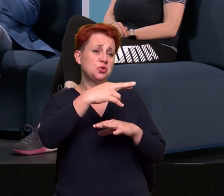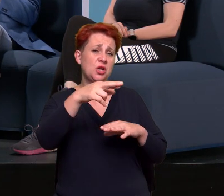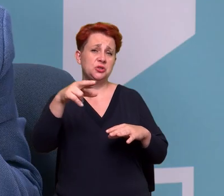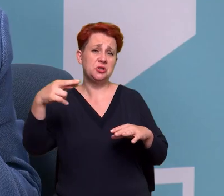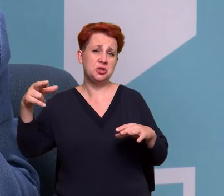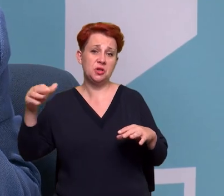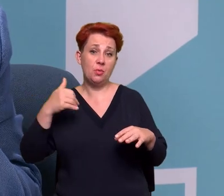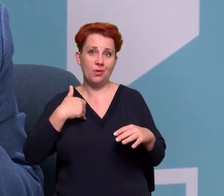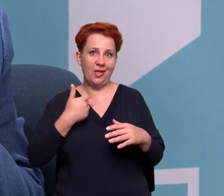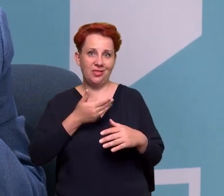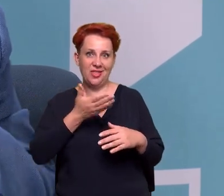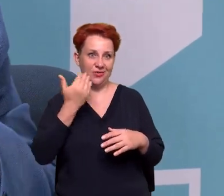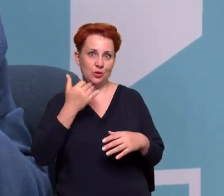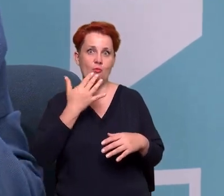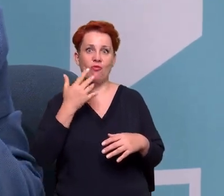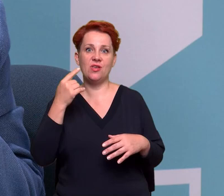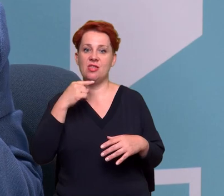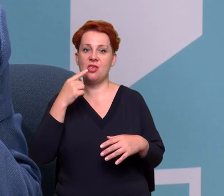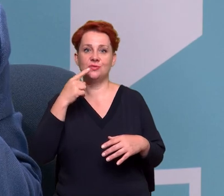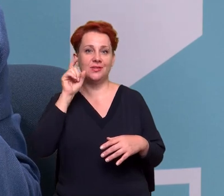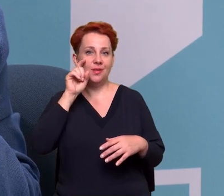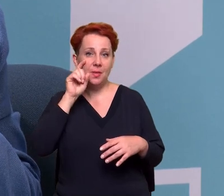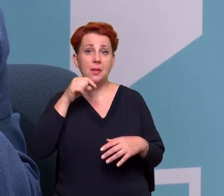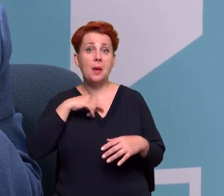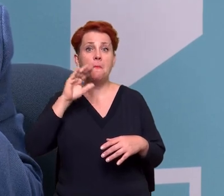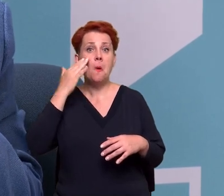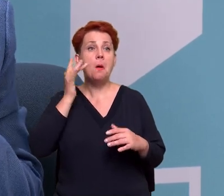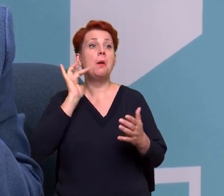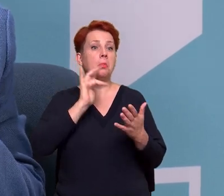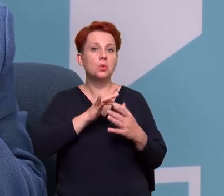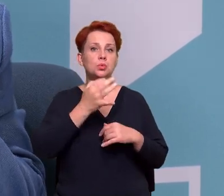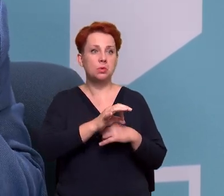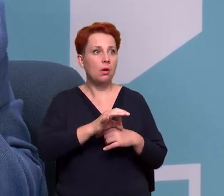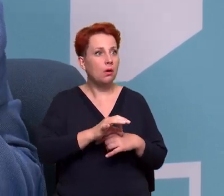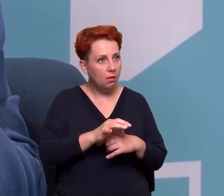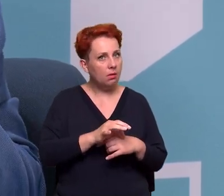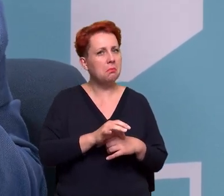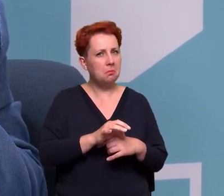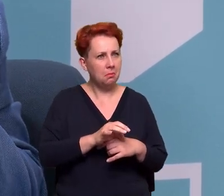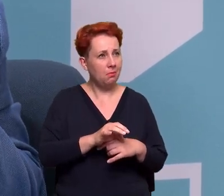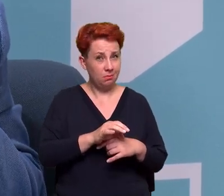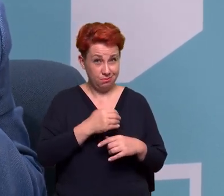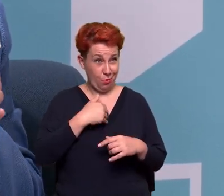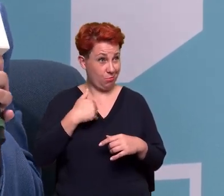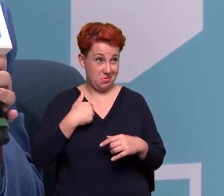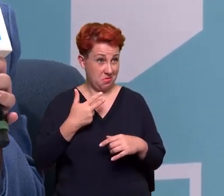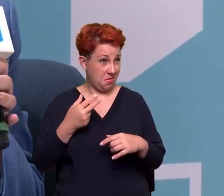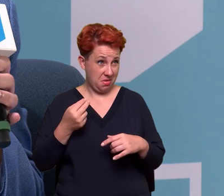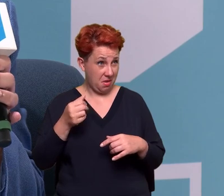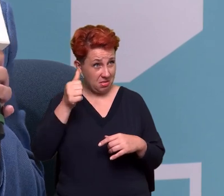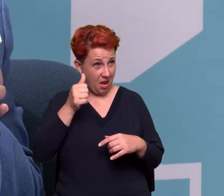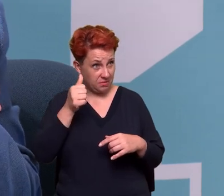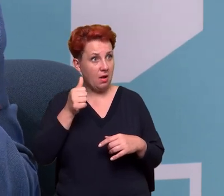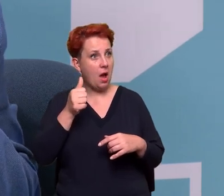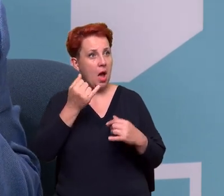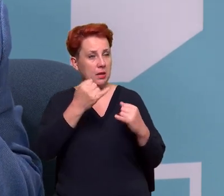których, znaczy ja nie wiedziałem, że to się mówi po niemiecku. Ja potem jak pojechałem na studia, to się dowiedziałem, że to nie są, że są jakieś inne nazwy, to